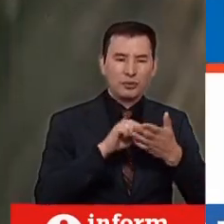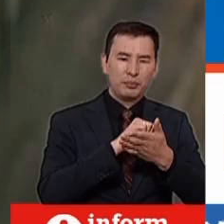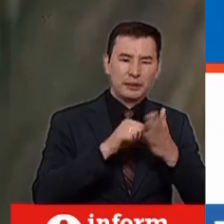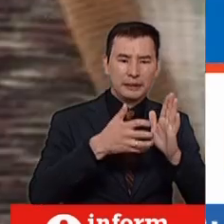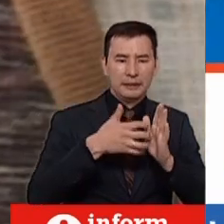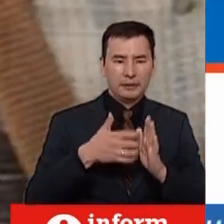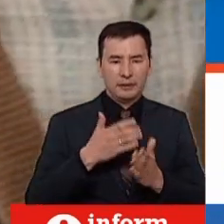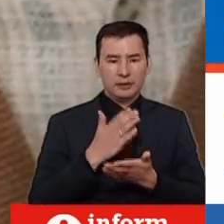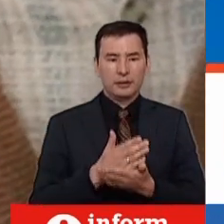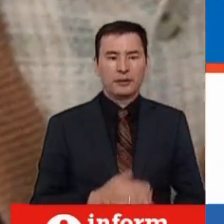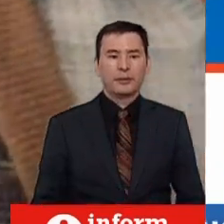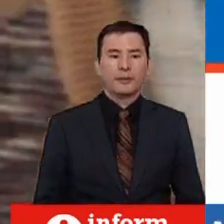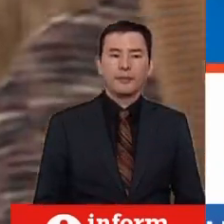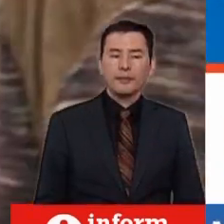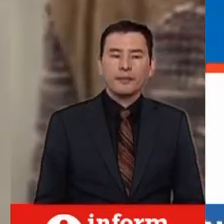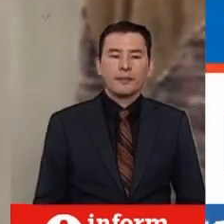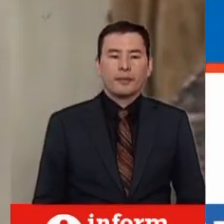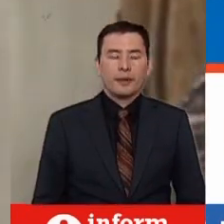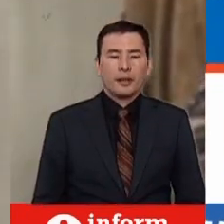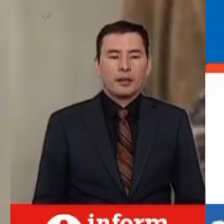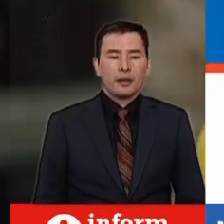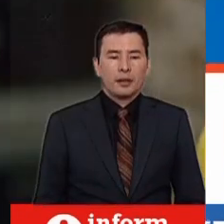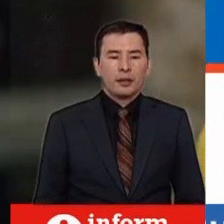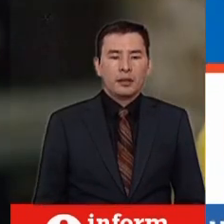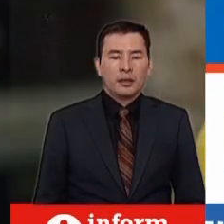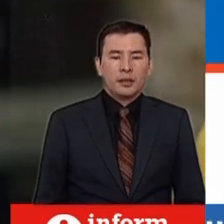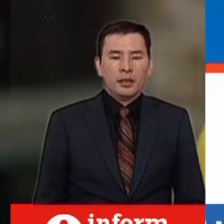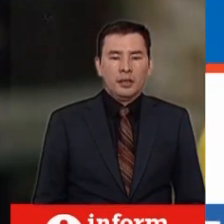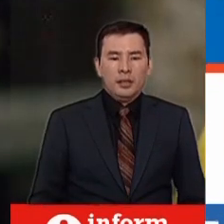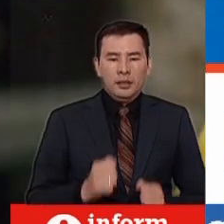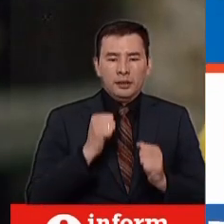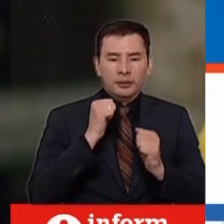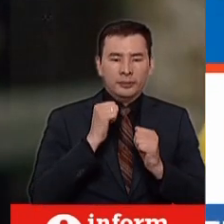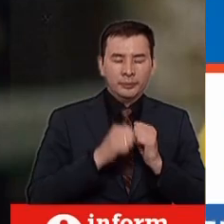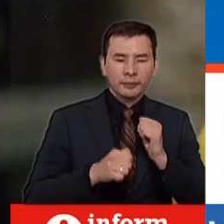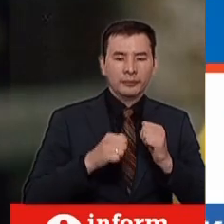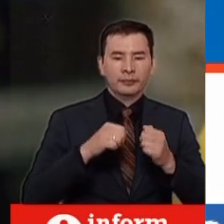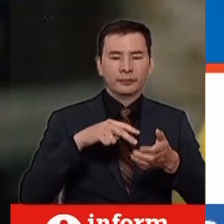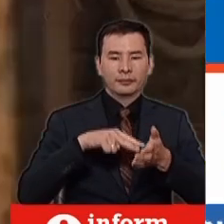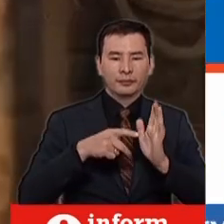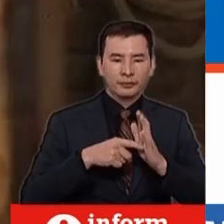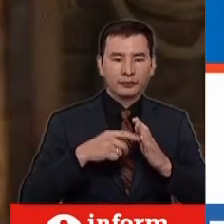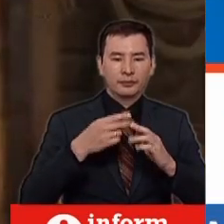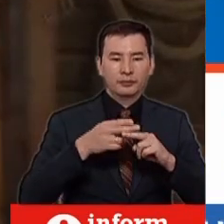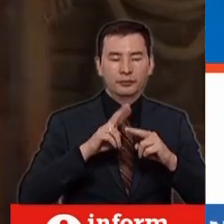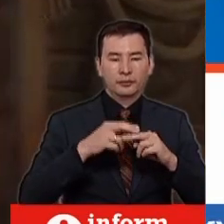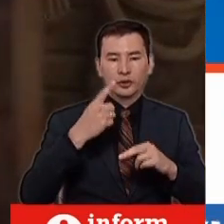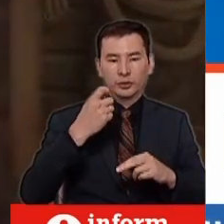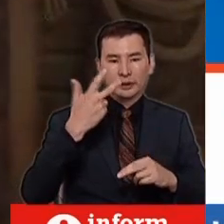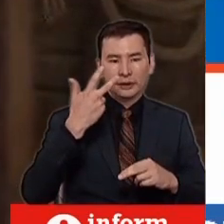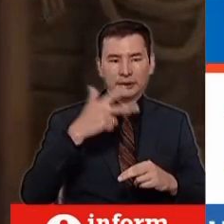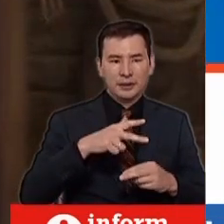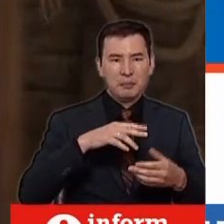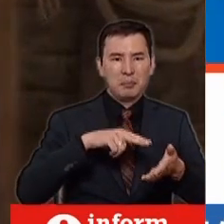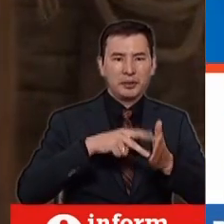ғана аяқталған, енді екінші кезеңінде сараптамалық кеңестің алдында әрбір жоба ашық қорғалмақ. Қазіргі уақытта қабылданған 130 жобаның да барлығы